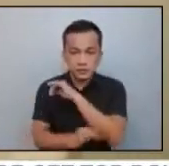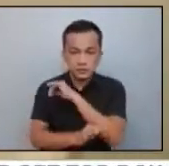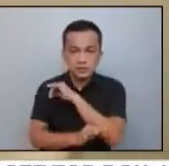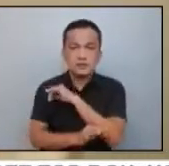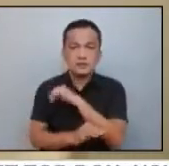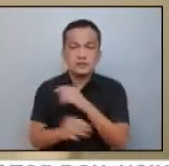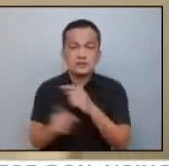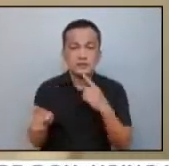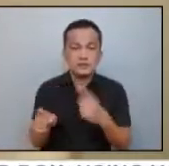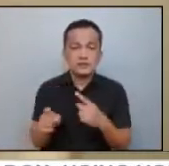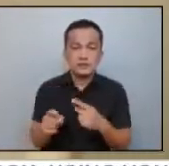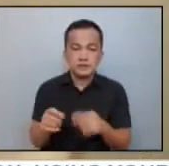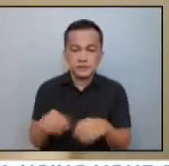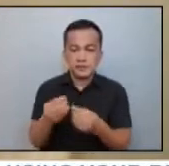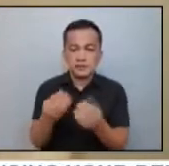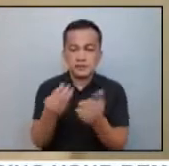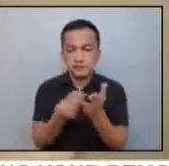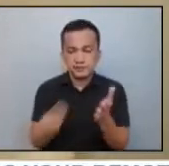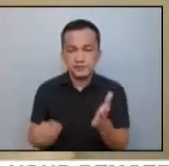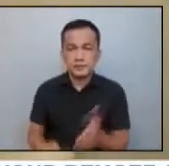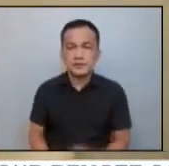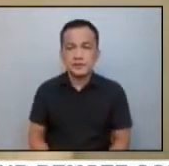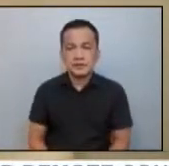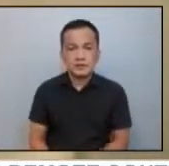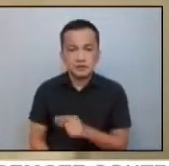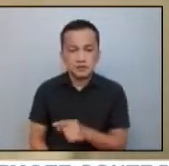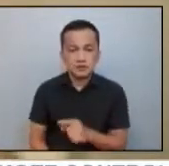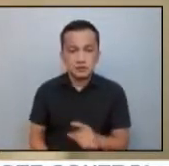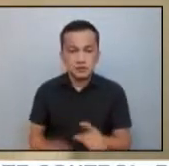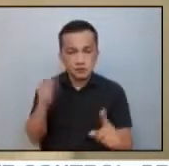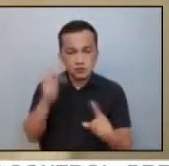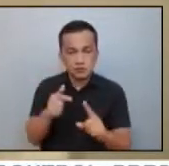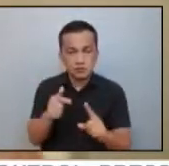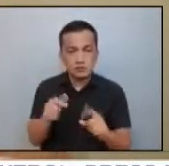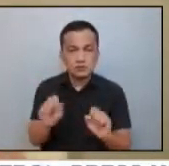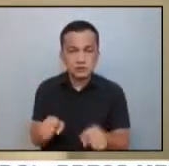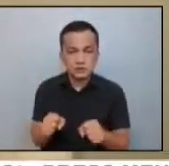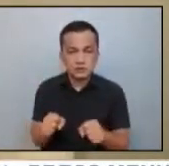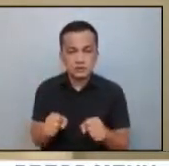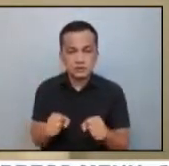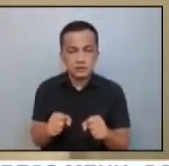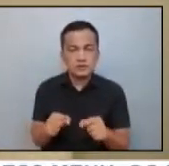material, no. Ito nga lang po talaga ang goal mo dito ay makapagdugtong ka